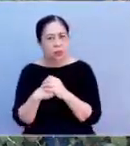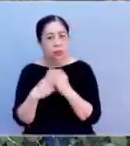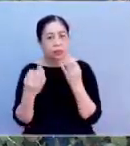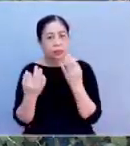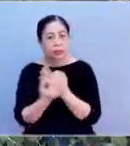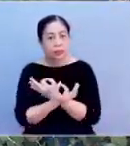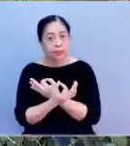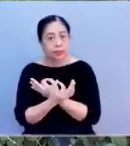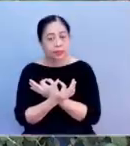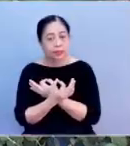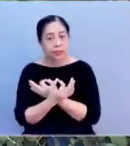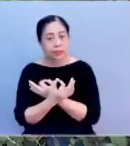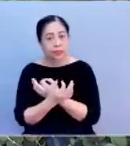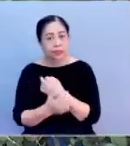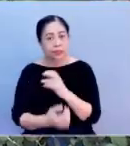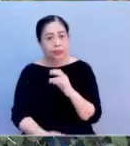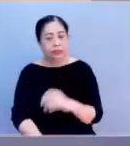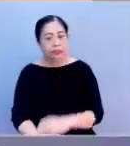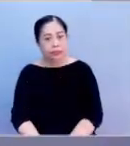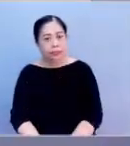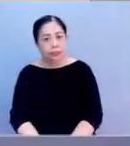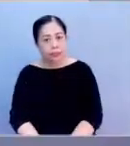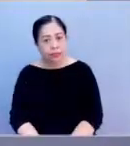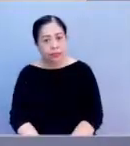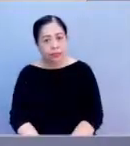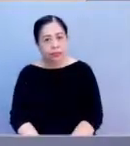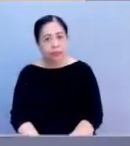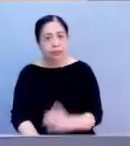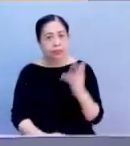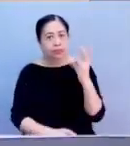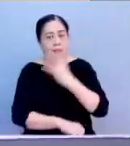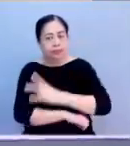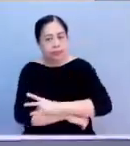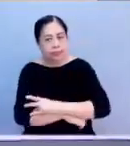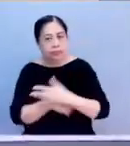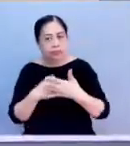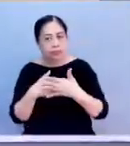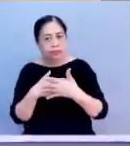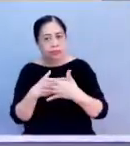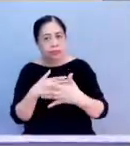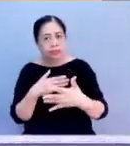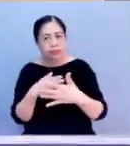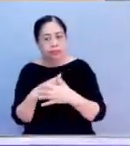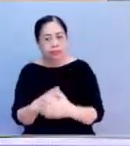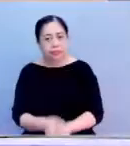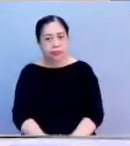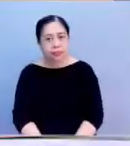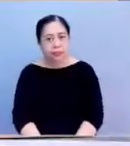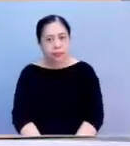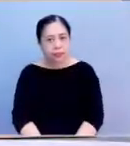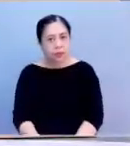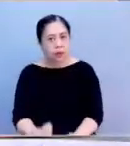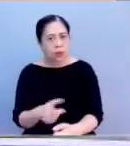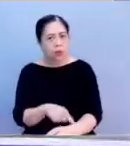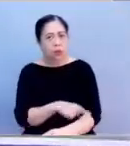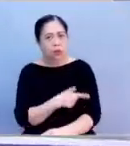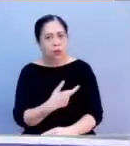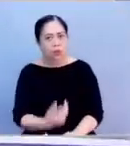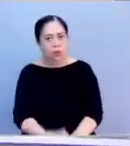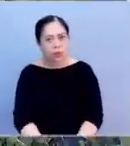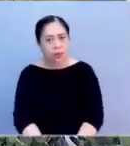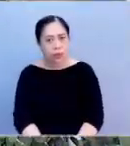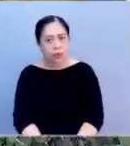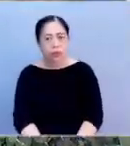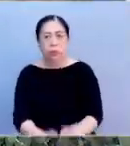Fresh siya good for 7 days po. 7 days. And then meant to dry naman po. Meant to dry. Pag you dry, how long? 2 months. Alam mo,